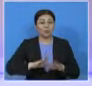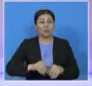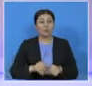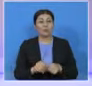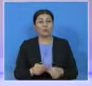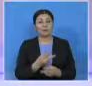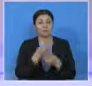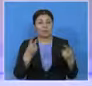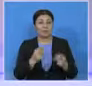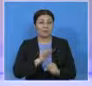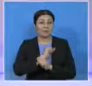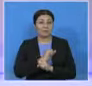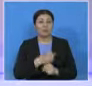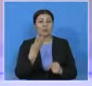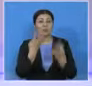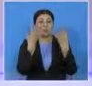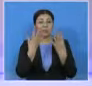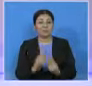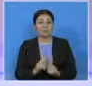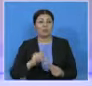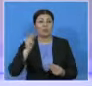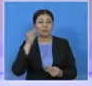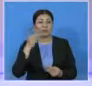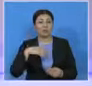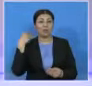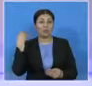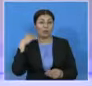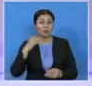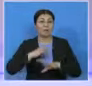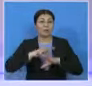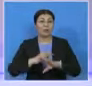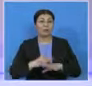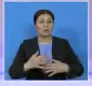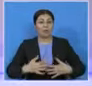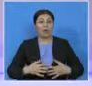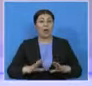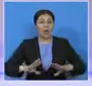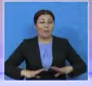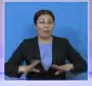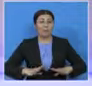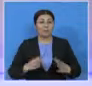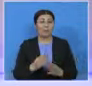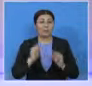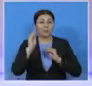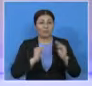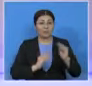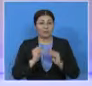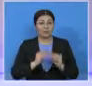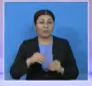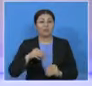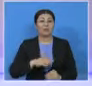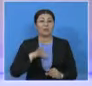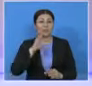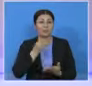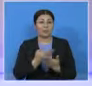гуляниях, которые пройдут 4 дня. Так, в четверг для актюбинцев прошел конный парад и была организована выставка гончих породы таза.